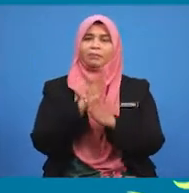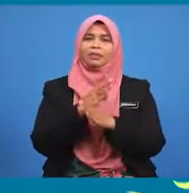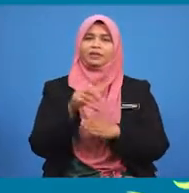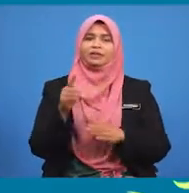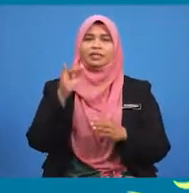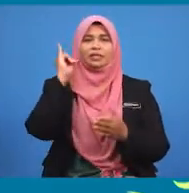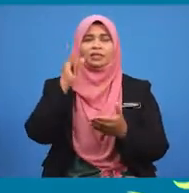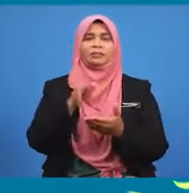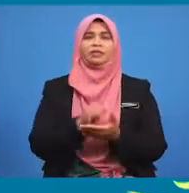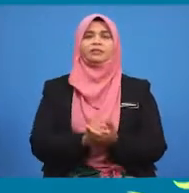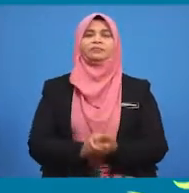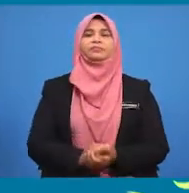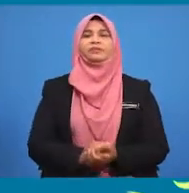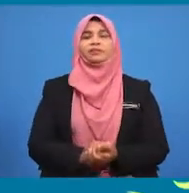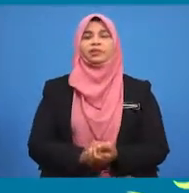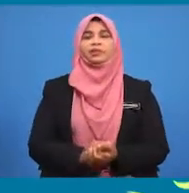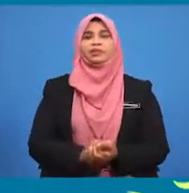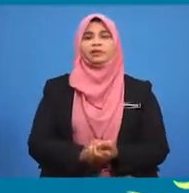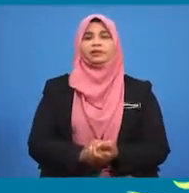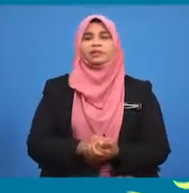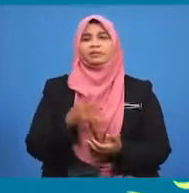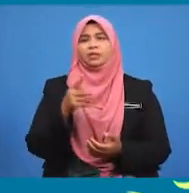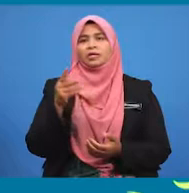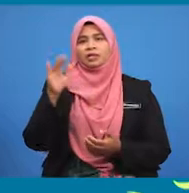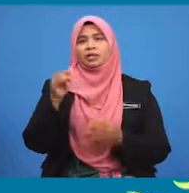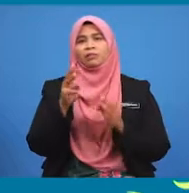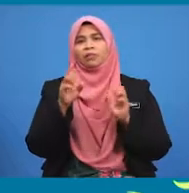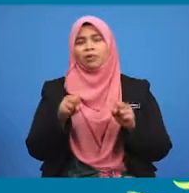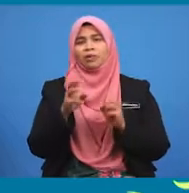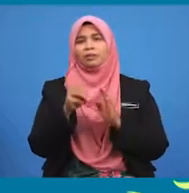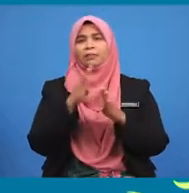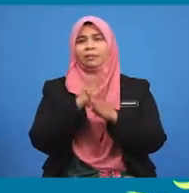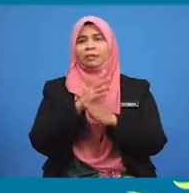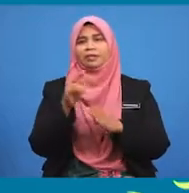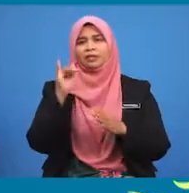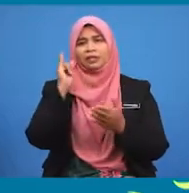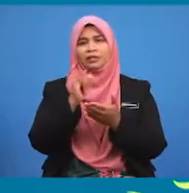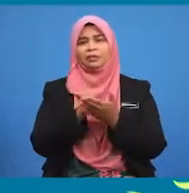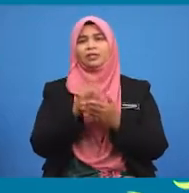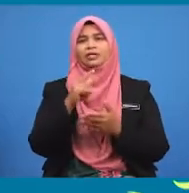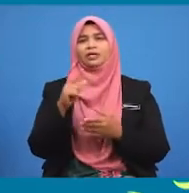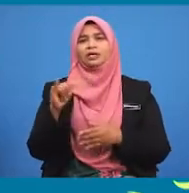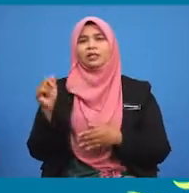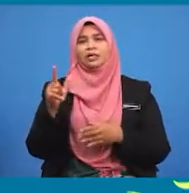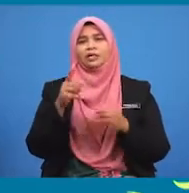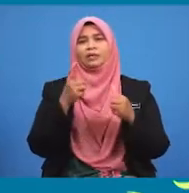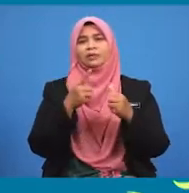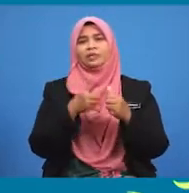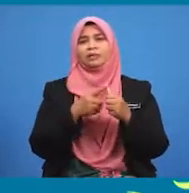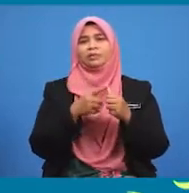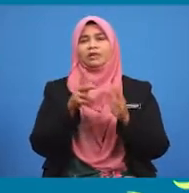iman. Perkara-perkara yang boleh membatalkan iman antaranya ialah, Yang pertama adalah daripada sudut